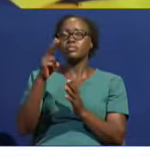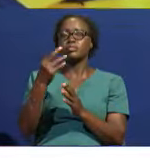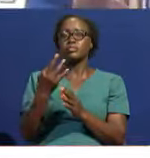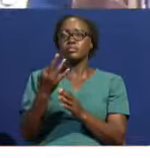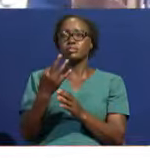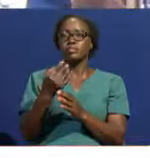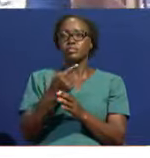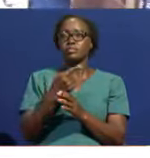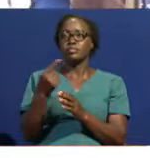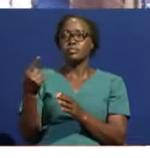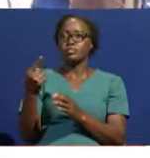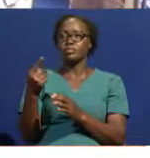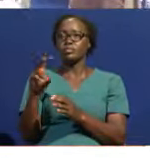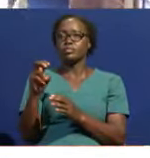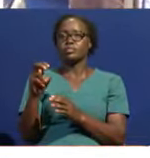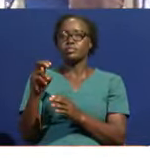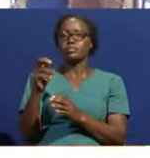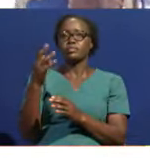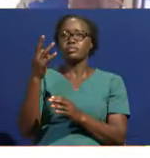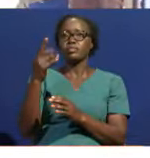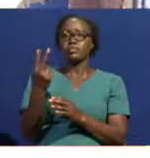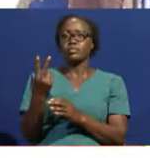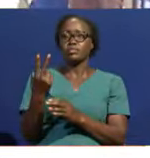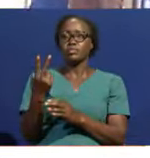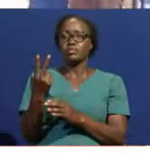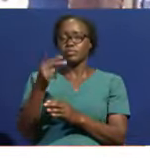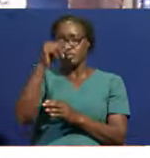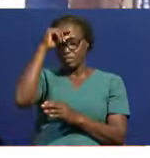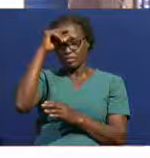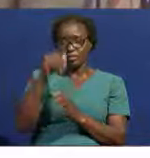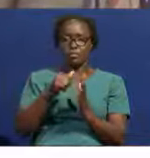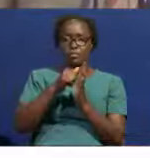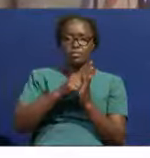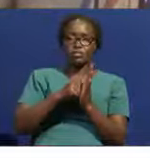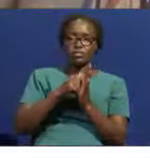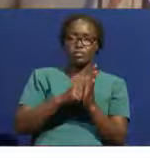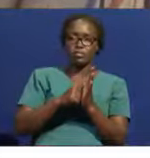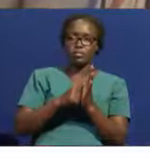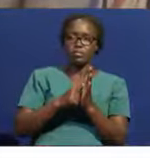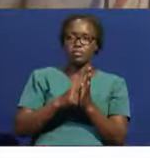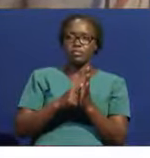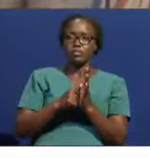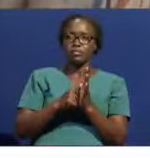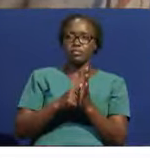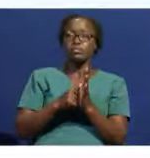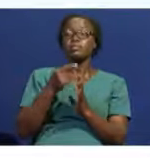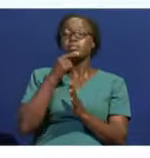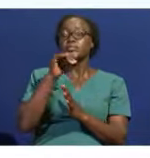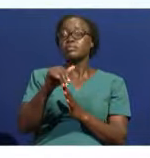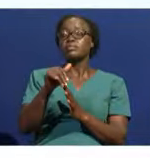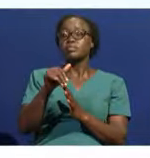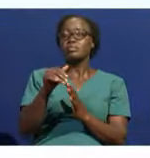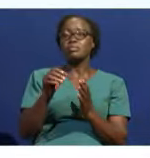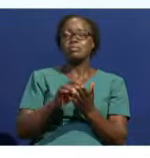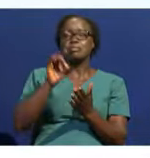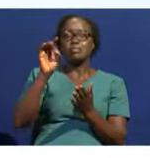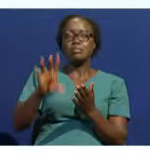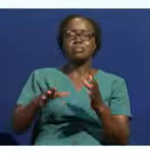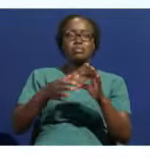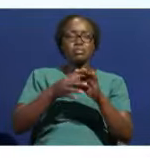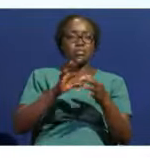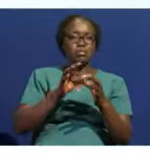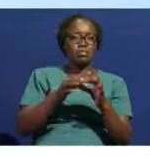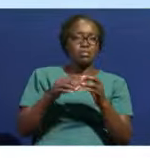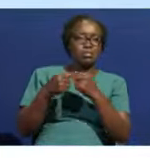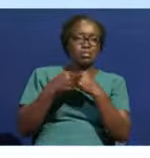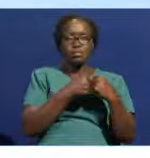2023 hadi mwaka 2032. Gavana wa kaunti ya Makueni, Mtula Kilonzo Junior, alitaja gharama ghali ya uunganishaji umeme